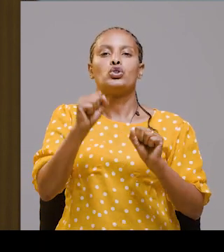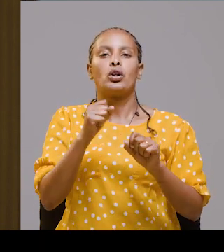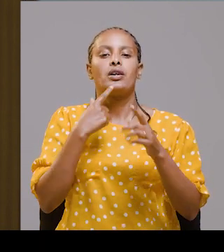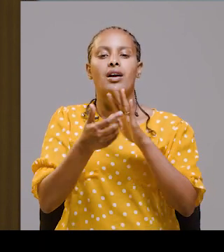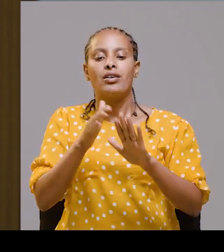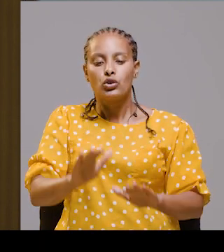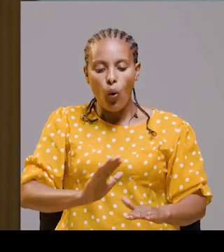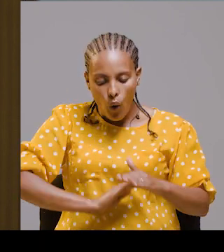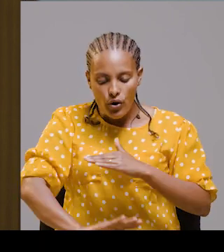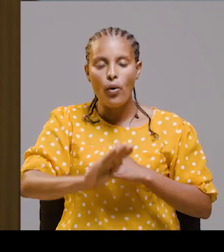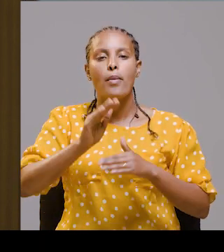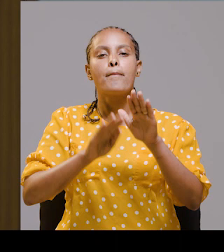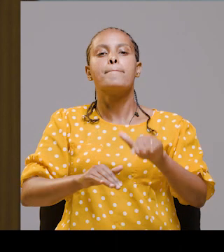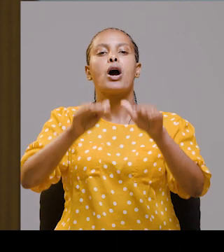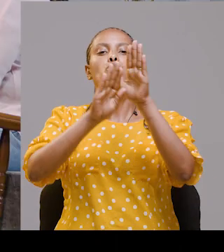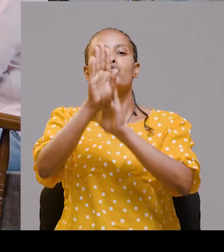እነዛ ተወልደው የሚያድጉ ልጆች ደግሞ